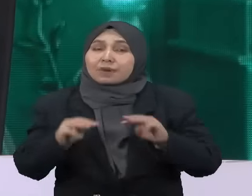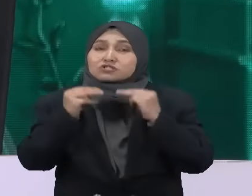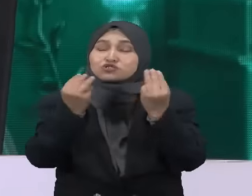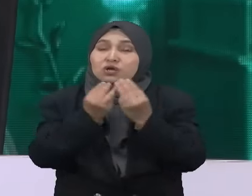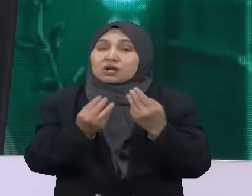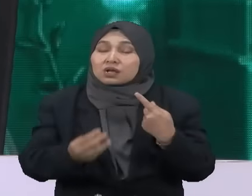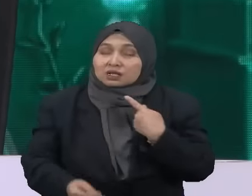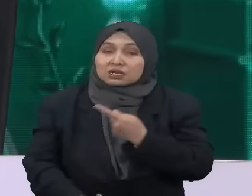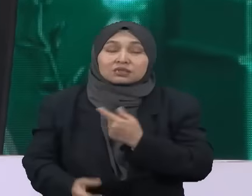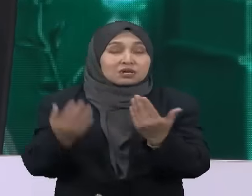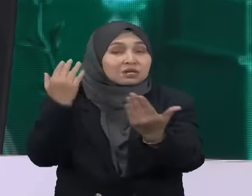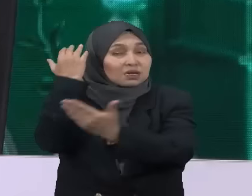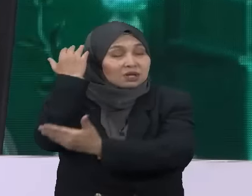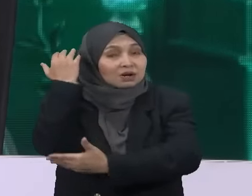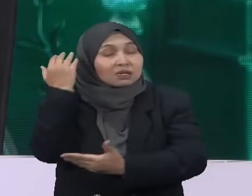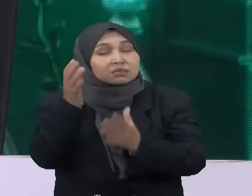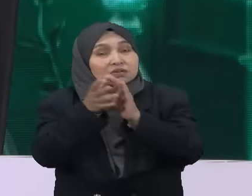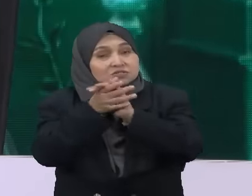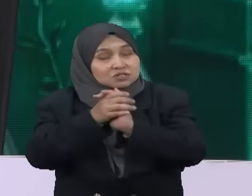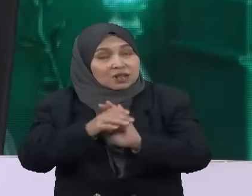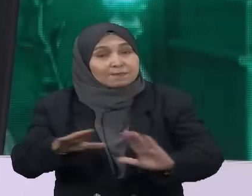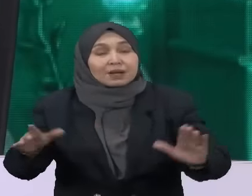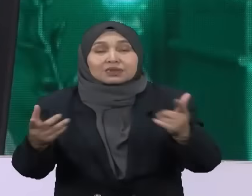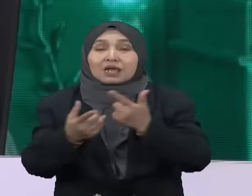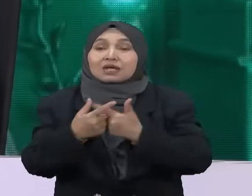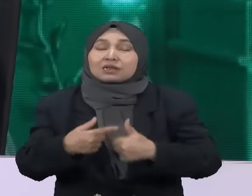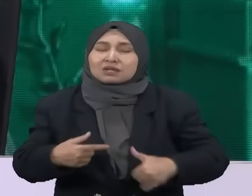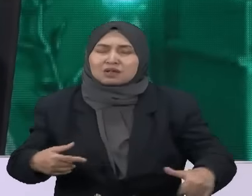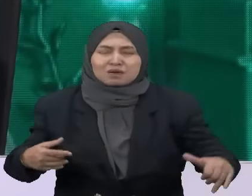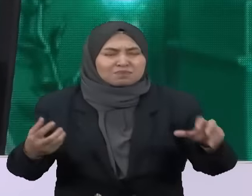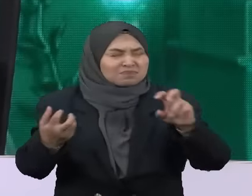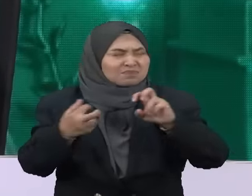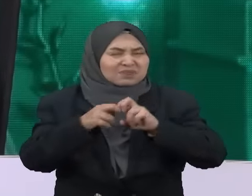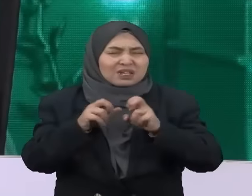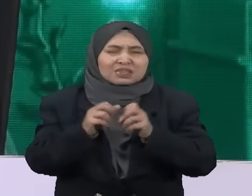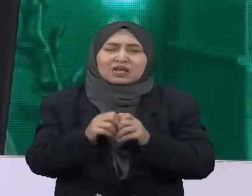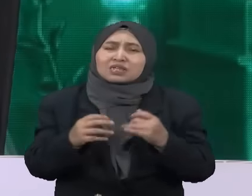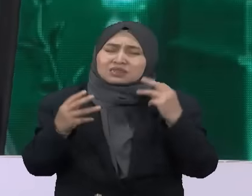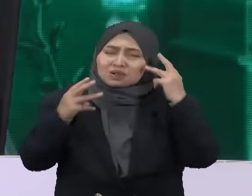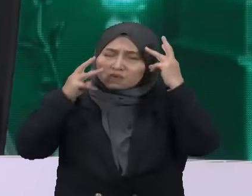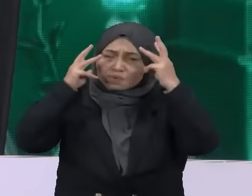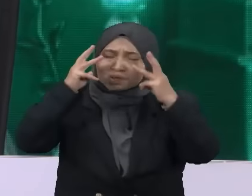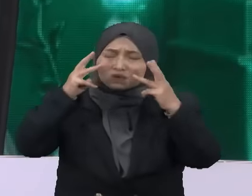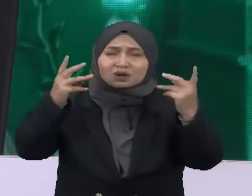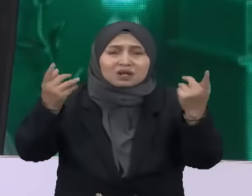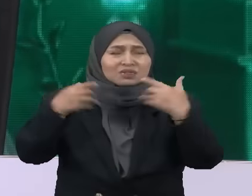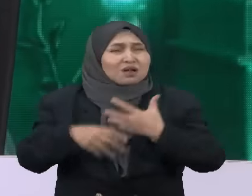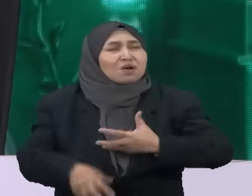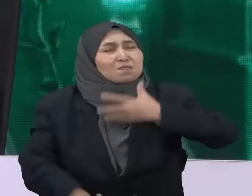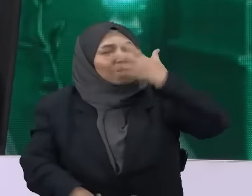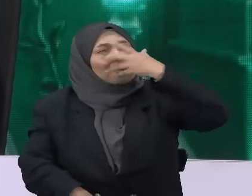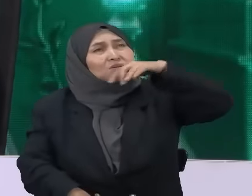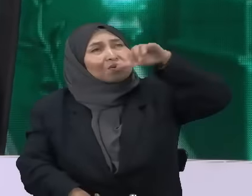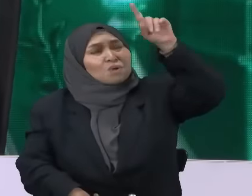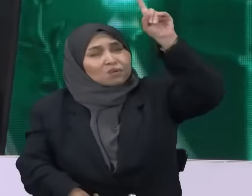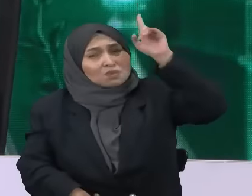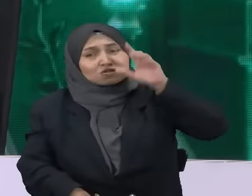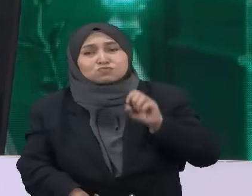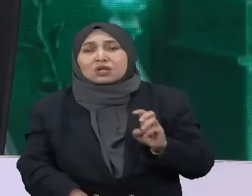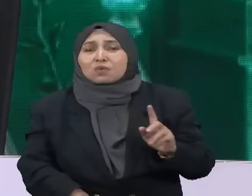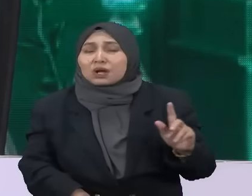kita, negara kita terselamat daripada malapetaka ini. Bahkan kita bimbang datang kemurkaan daripada Allah Subhanahu Wa